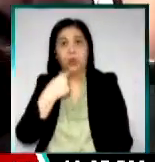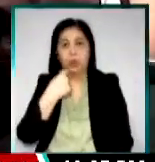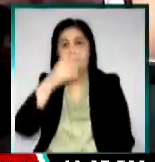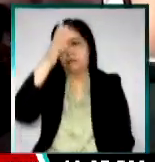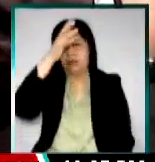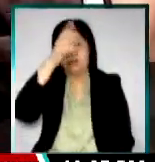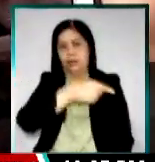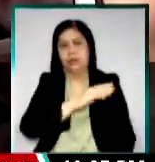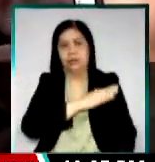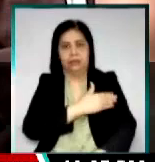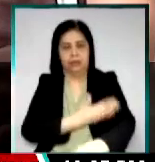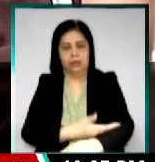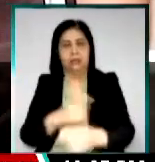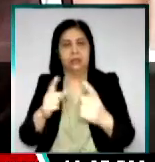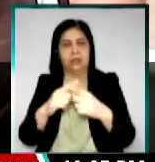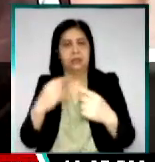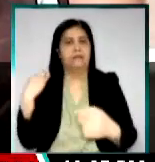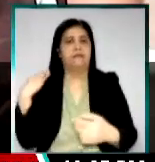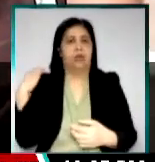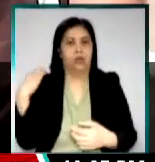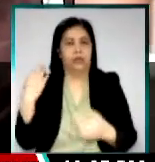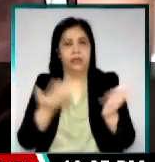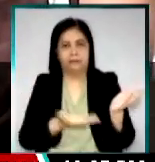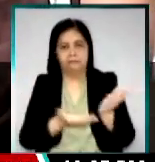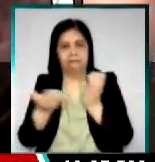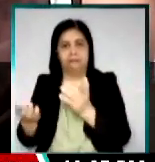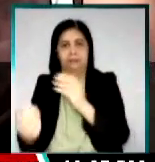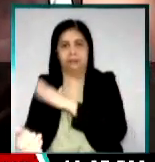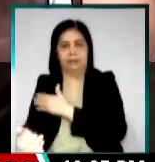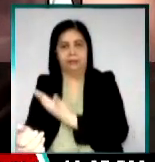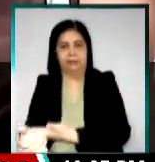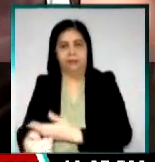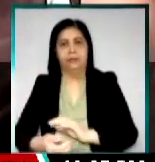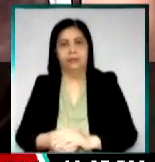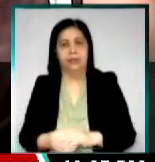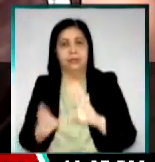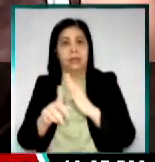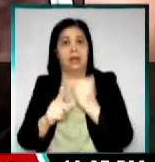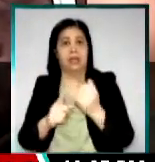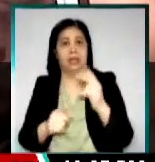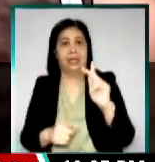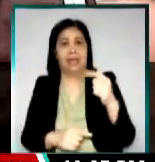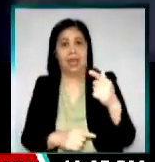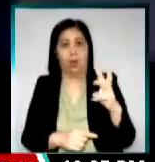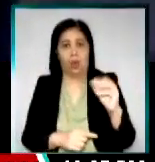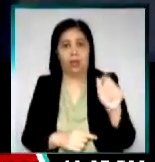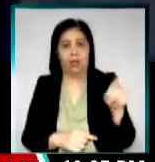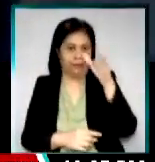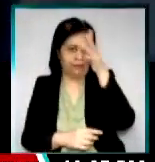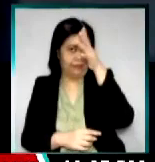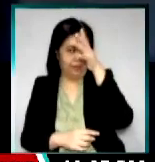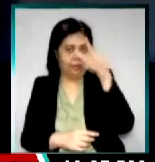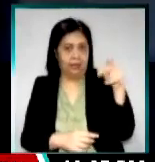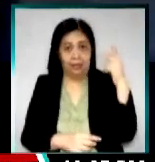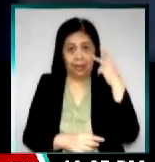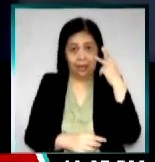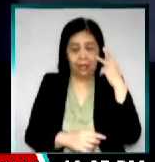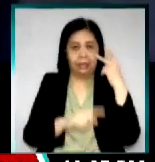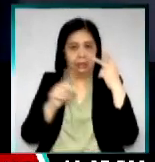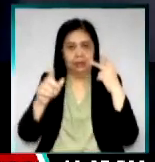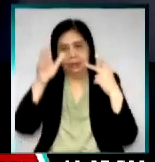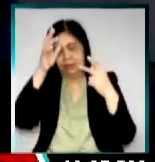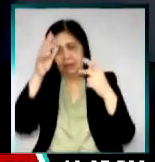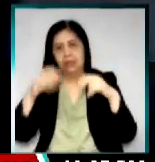sinabing voluntaryong isusuko ang kanyang anak. Barangay Kagawad sa Mandaluyong ang ama ni Bonifacio. Ang pagsuko ni Bonifacio